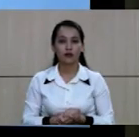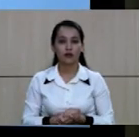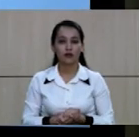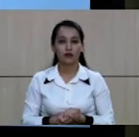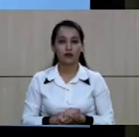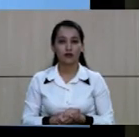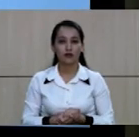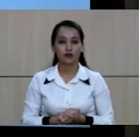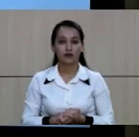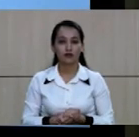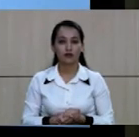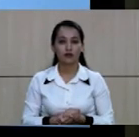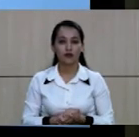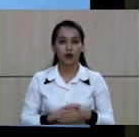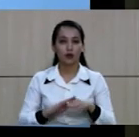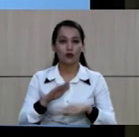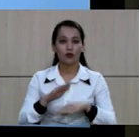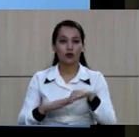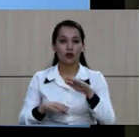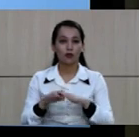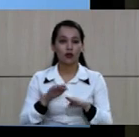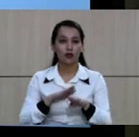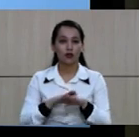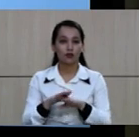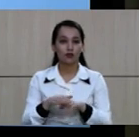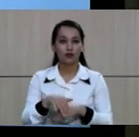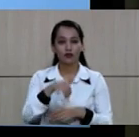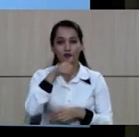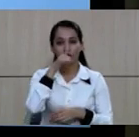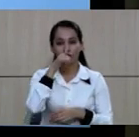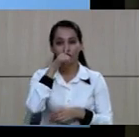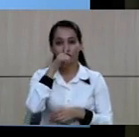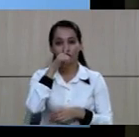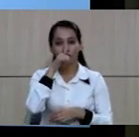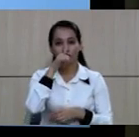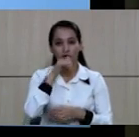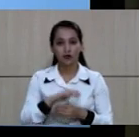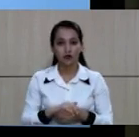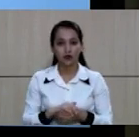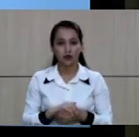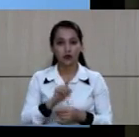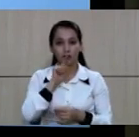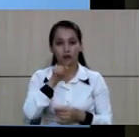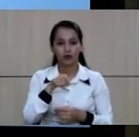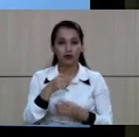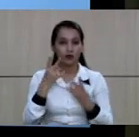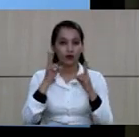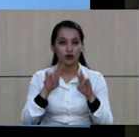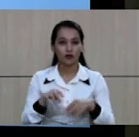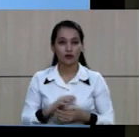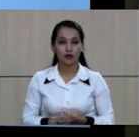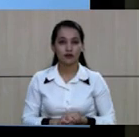kelmaydigan ishga urinmaslik bu esa insonni boshqalar oldida noqulay ahvolga solib qo'yishi haqidagi hissa